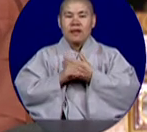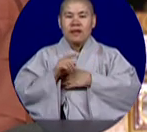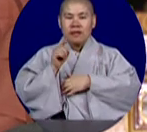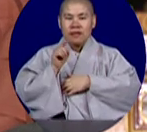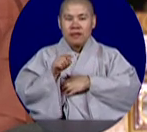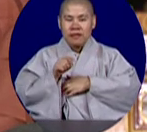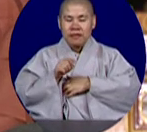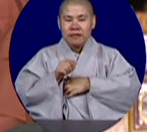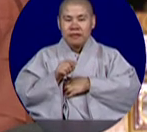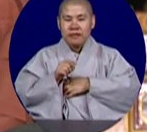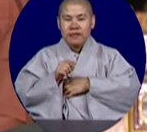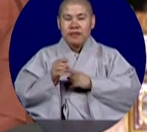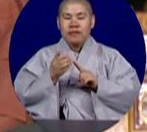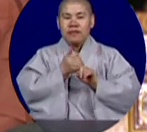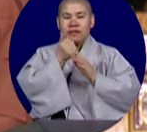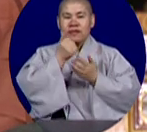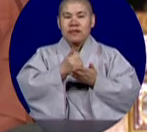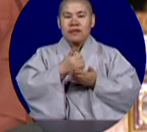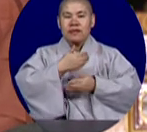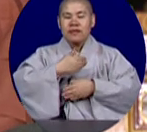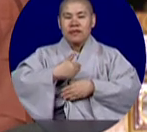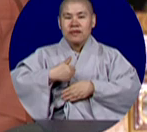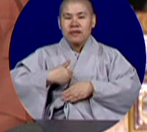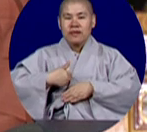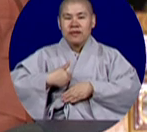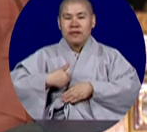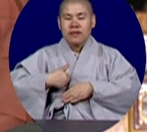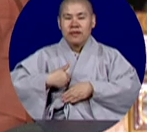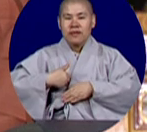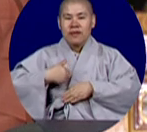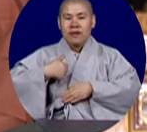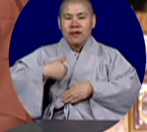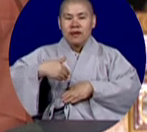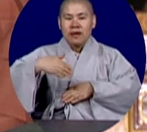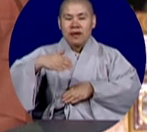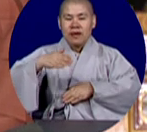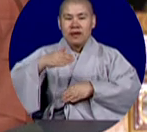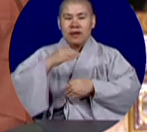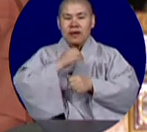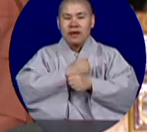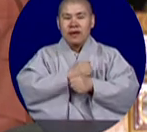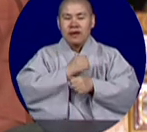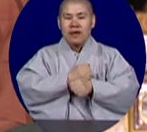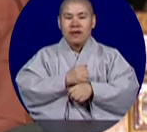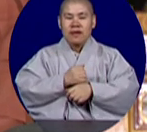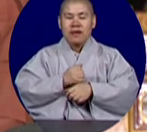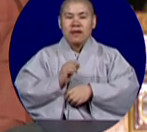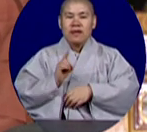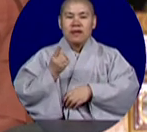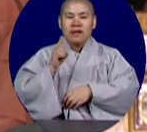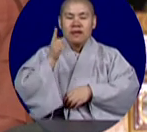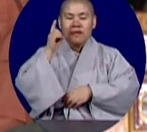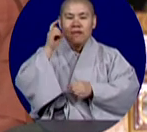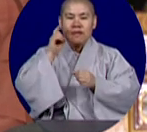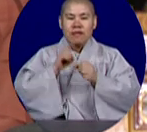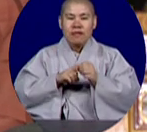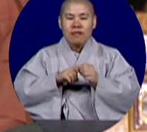이것이 이 불자가 돌아가야 할 최상의 목표예요.